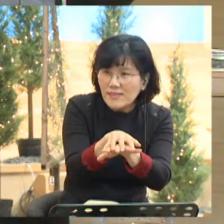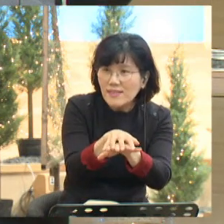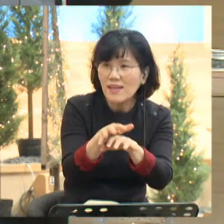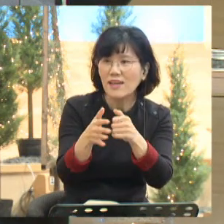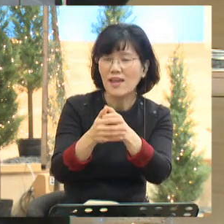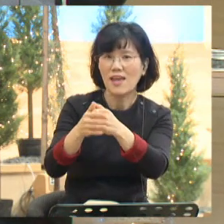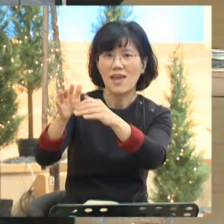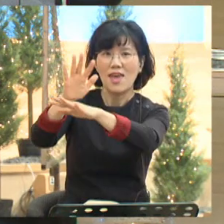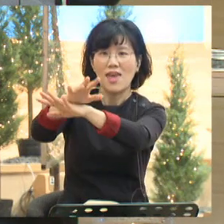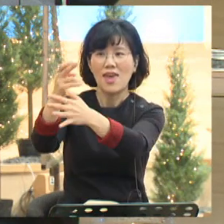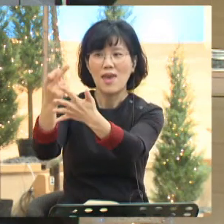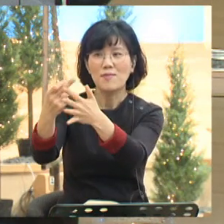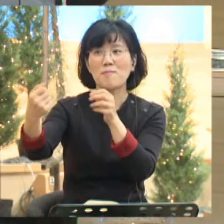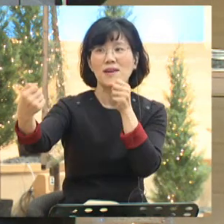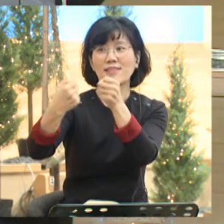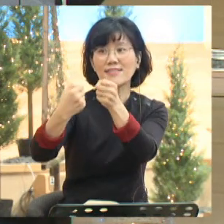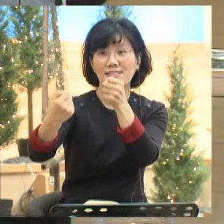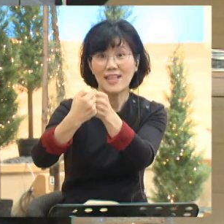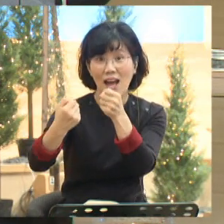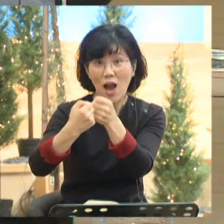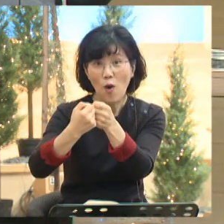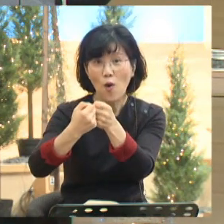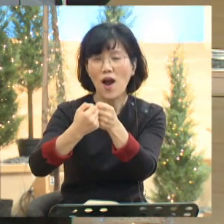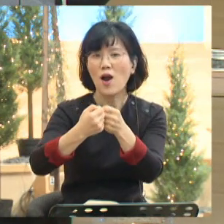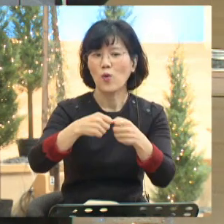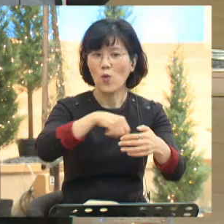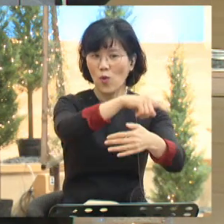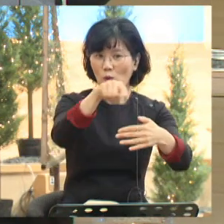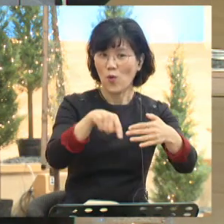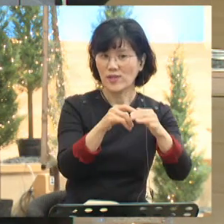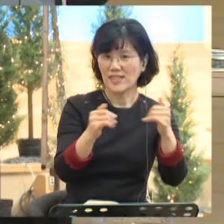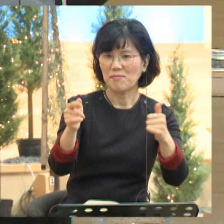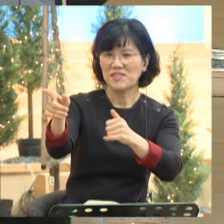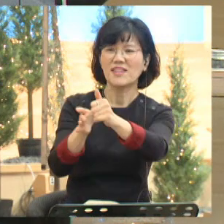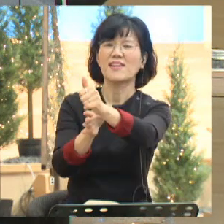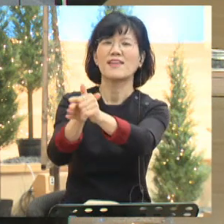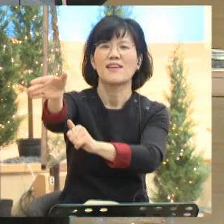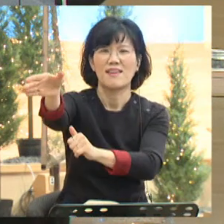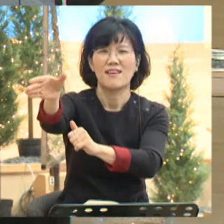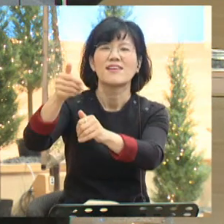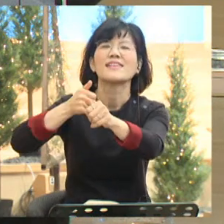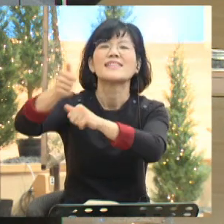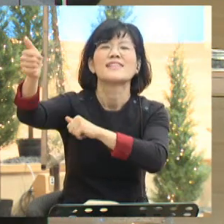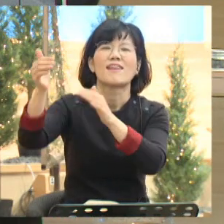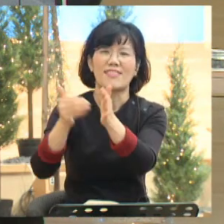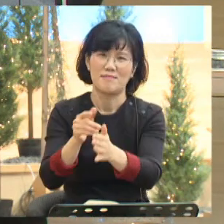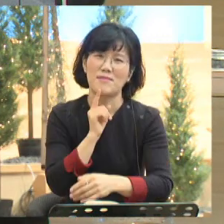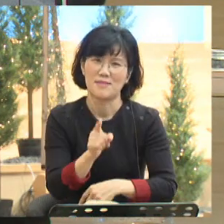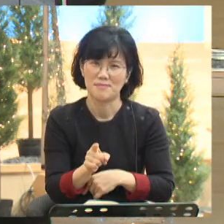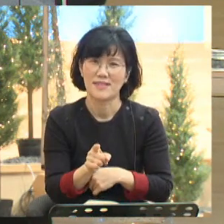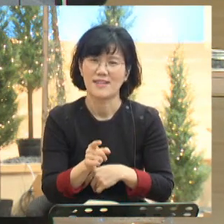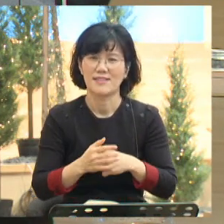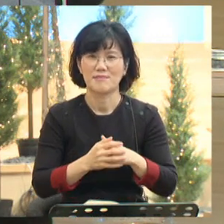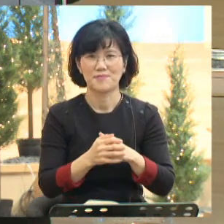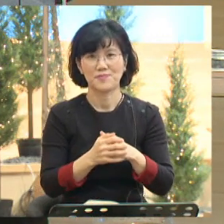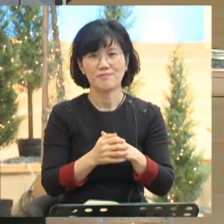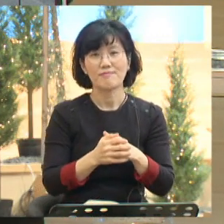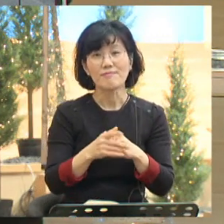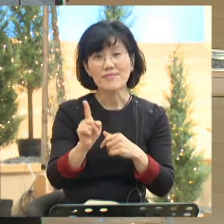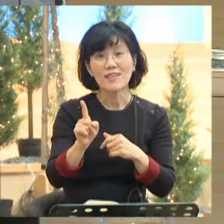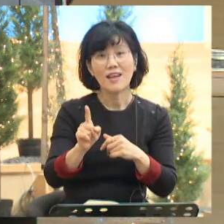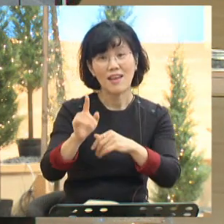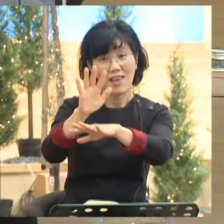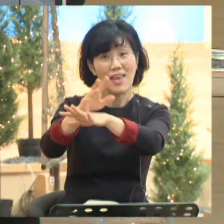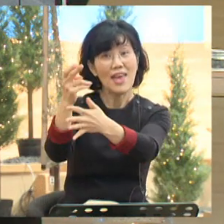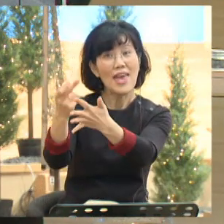앱으로 라임과 싸웠으며 길르앗 사람이 에브라임 을 쳐서 무찔러 쓴 이라고 나옵니다 그러니까 앱